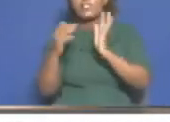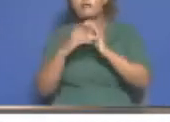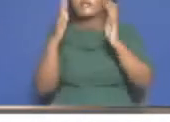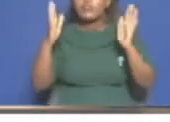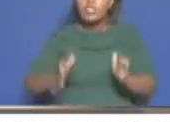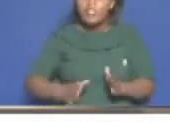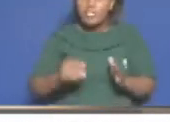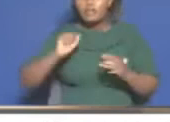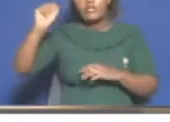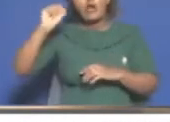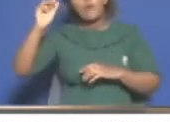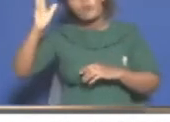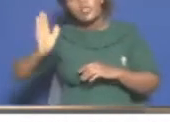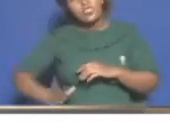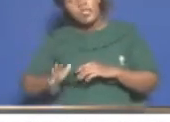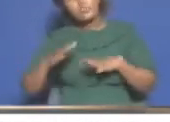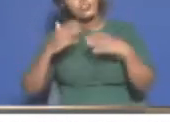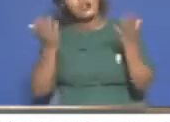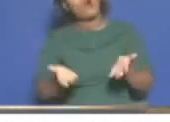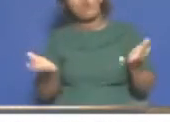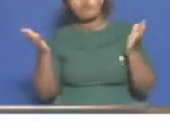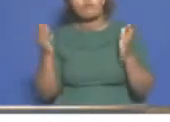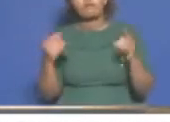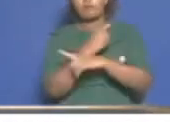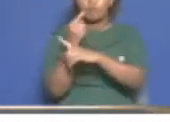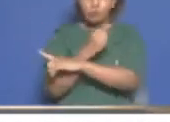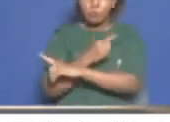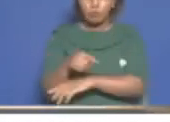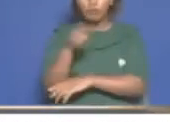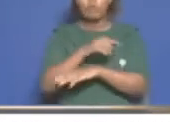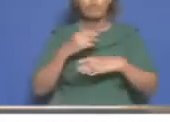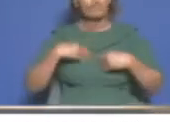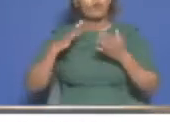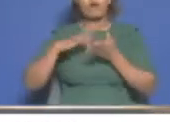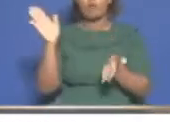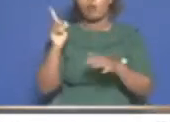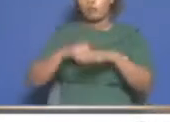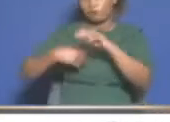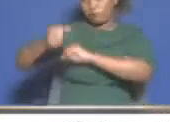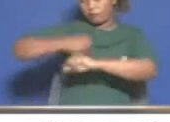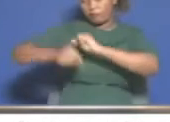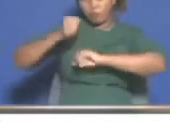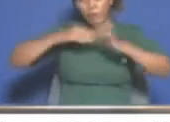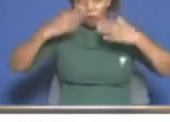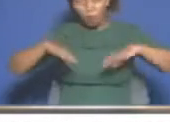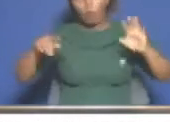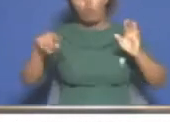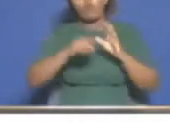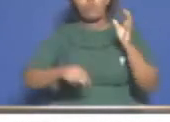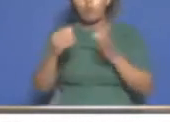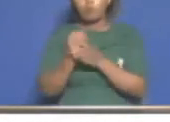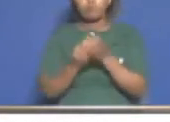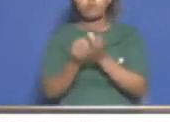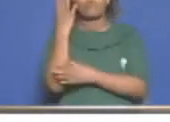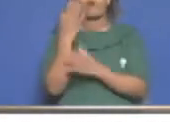kisiasa ama wawe viongozi wa kitaaluma. Tutaweza kuongeza competence and by so doing tutaweza kugrow our economy, ya kwamba